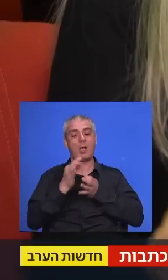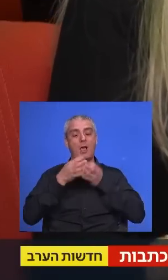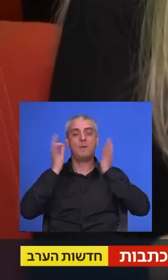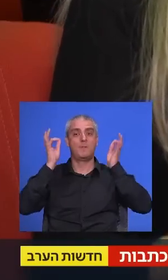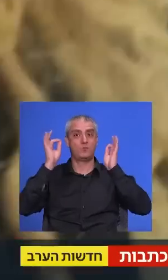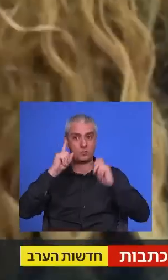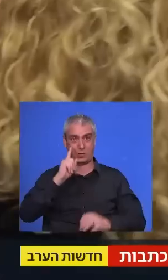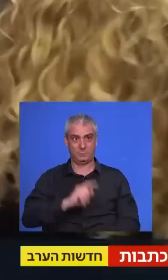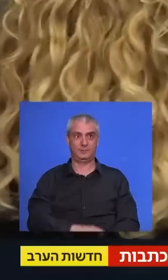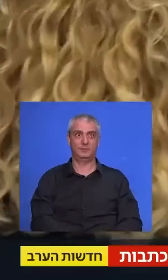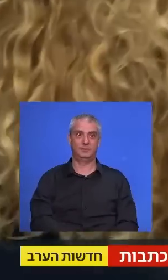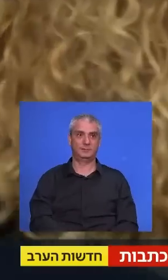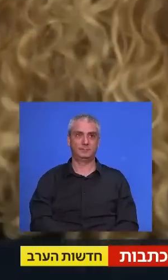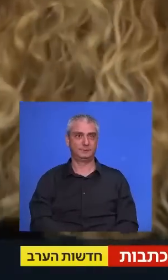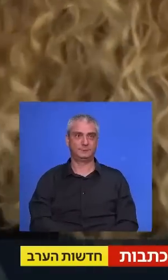את השמלה.